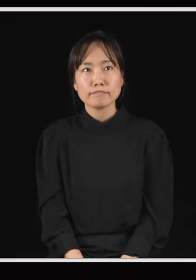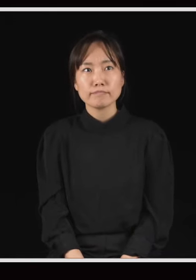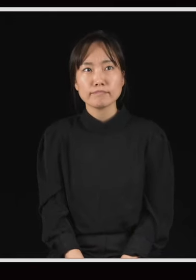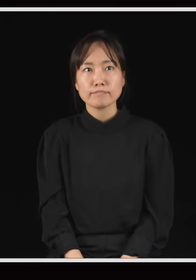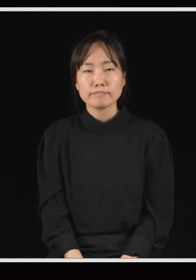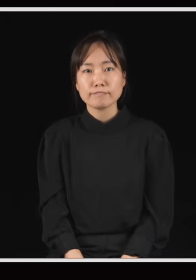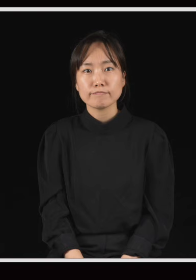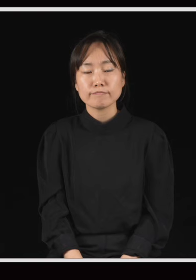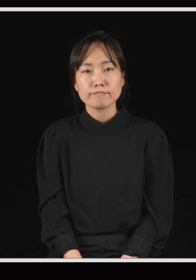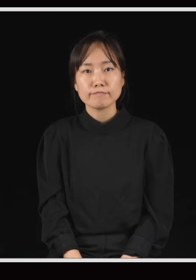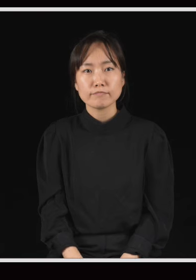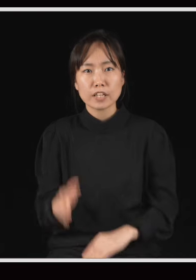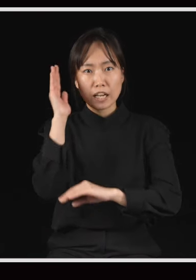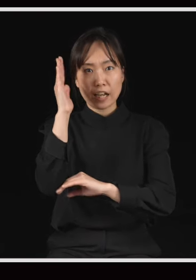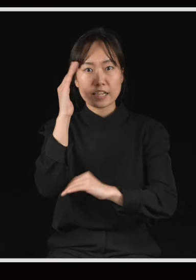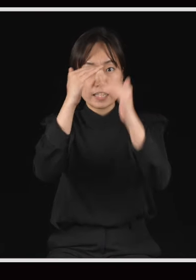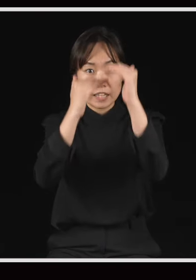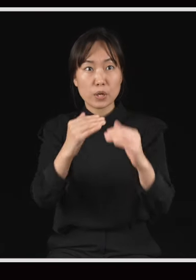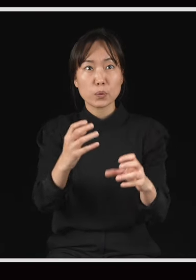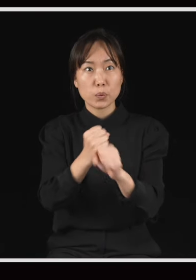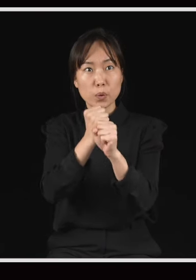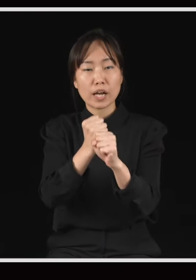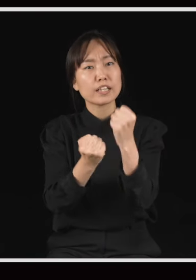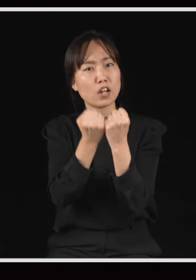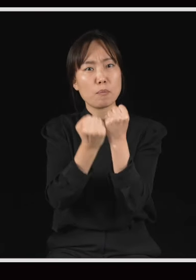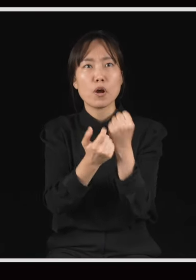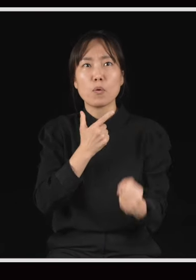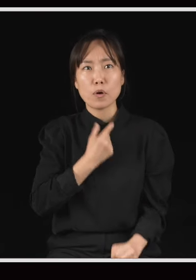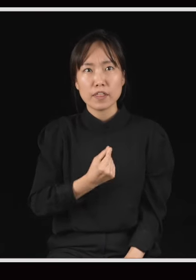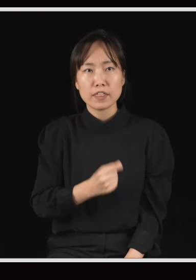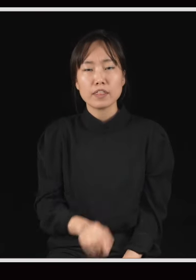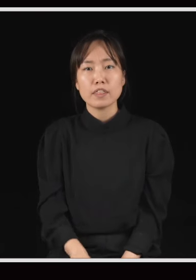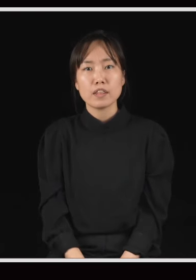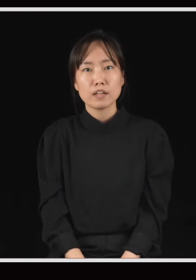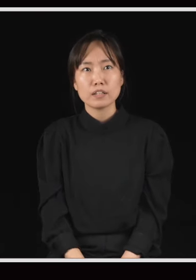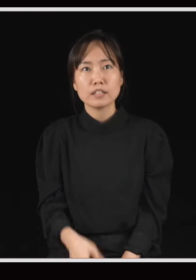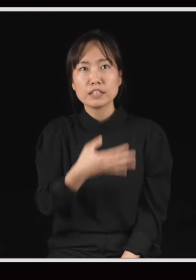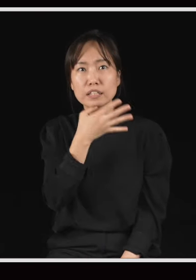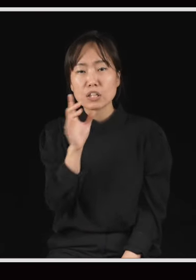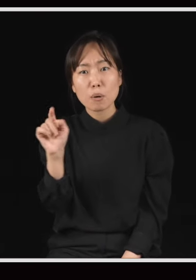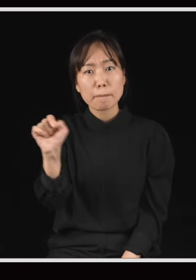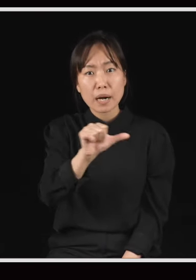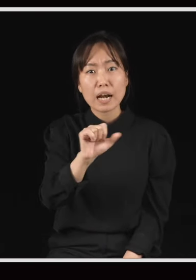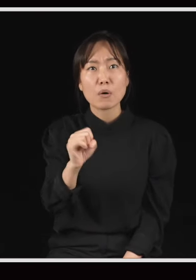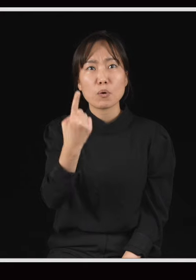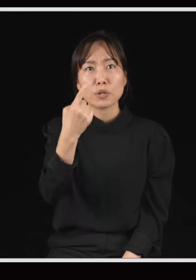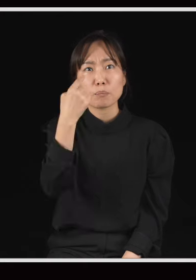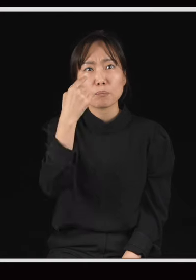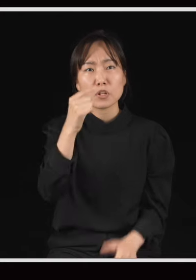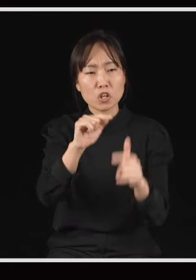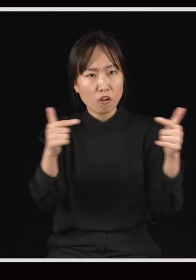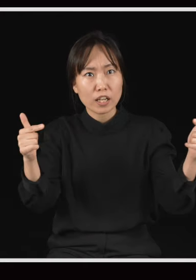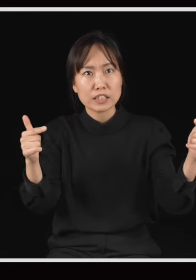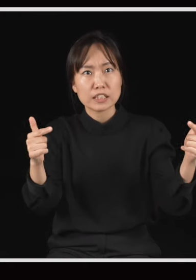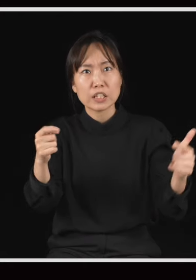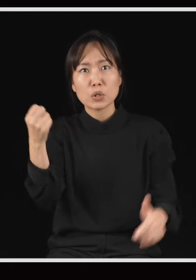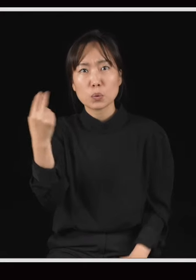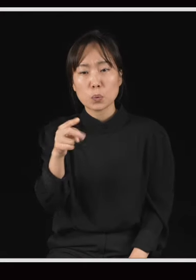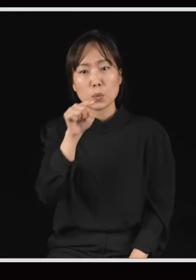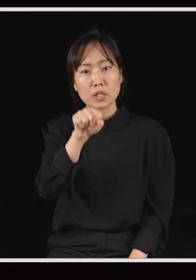자, 지금까지 다시 말씀드리는 거예요. 여러 가지 가속노화와 관련된 요인들,